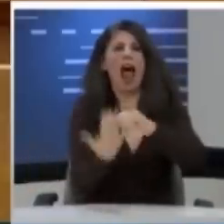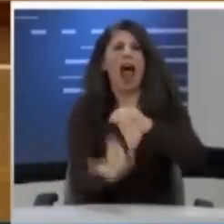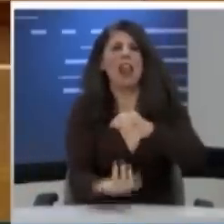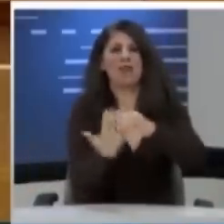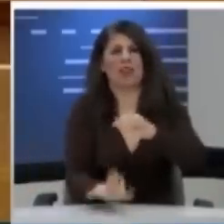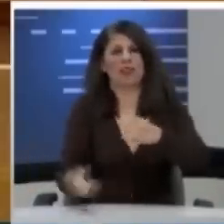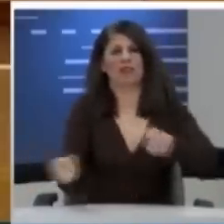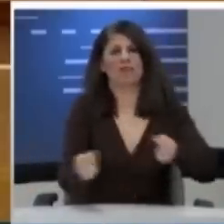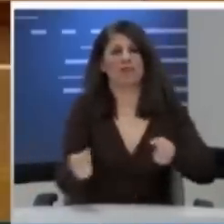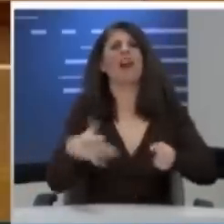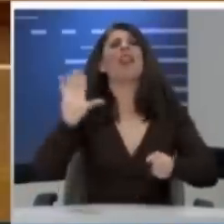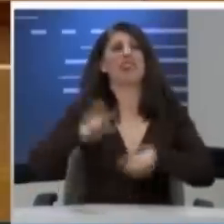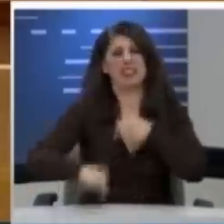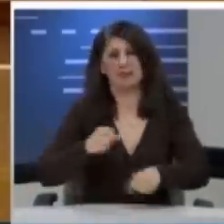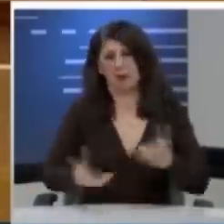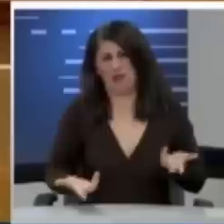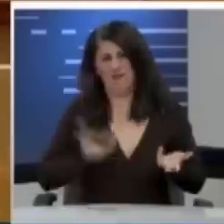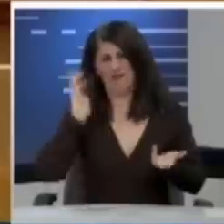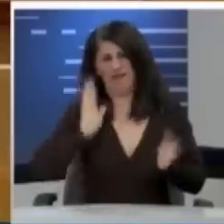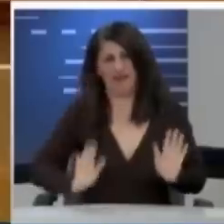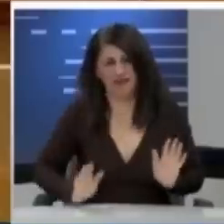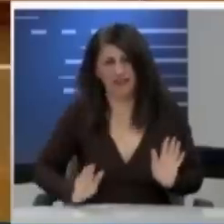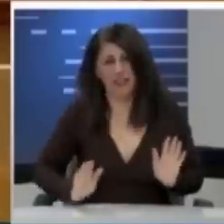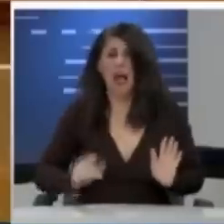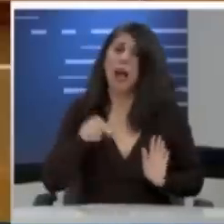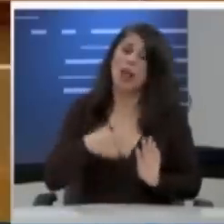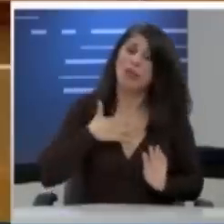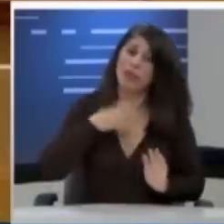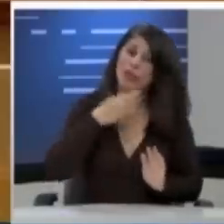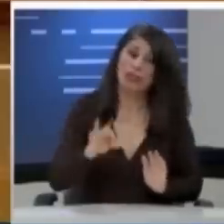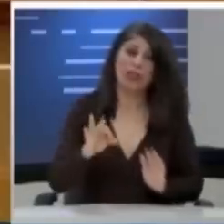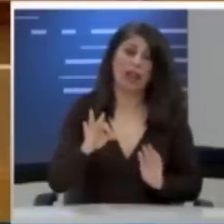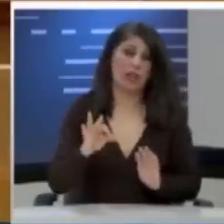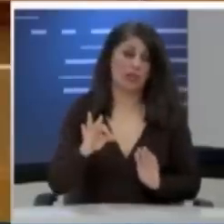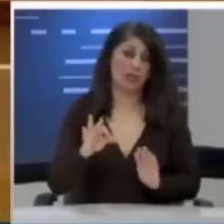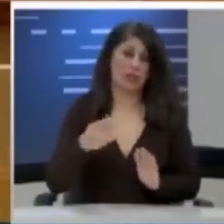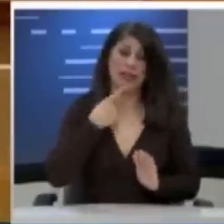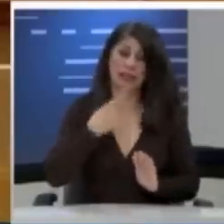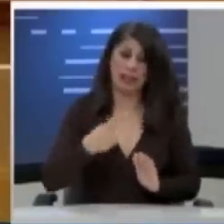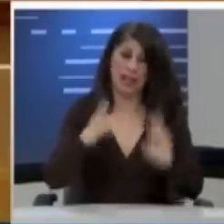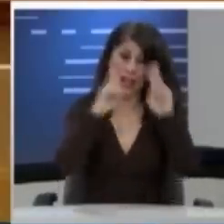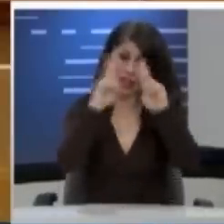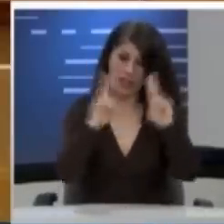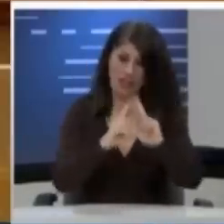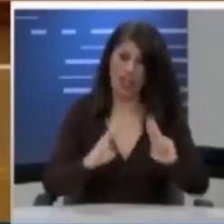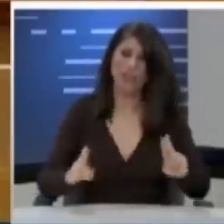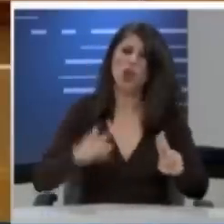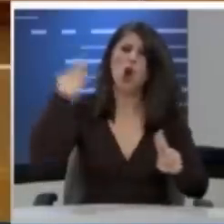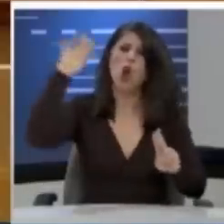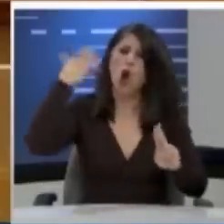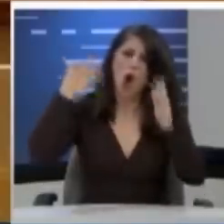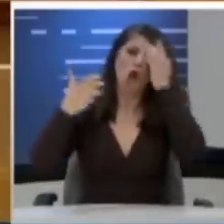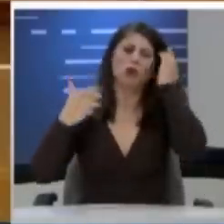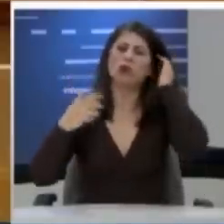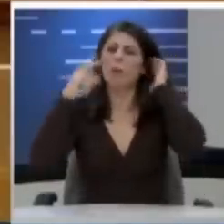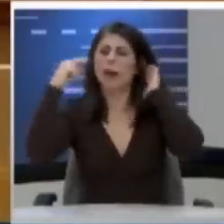λόγο επίσης για σύσταση επιστημονικής επιτροπής από διεθνολόγους, πανεπιστημιακούς,